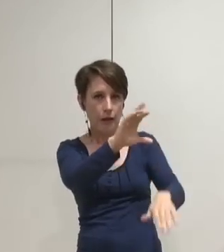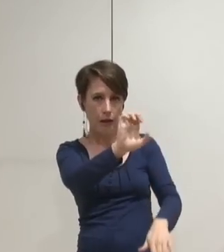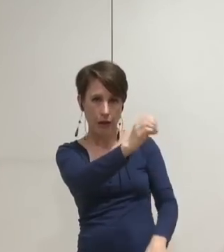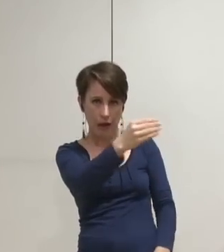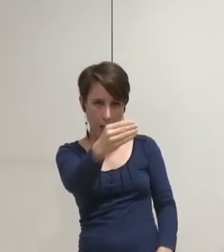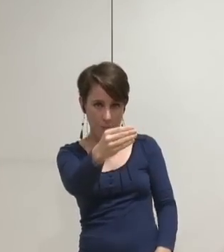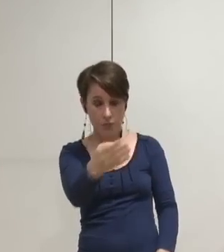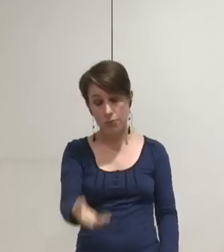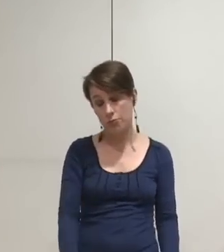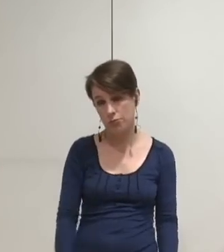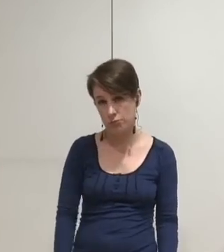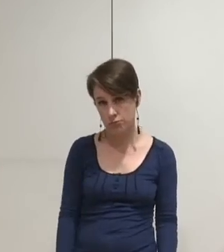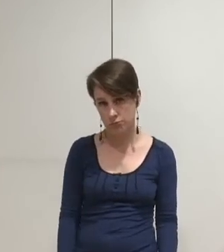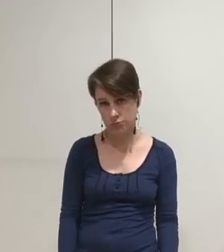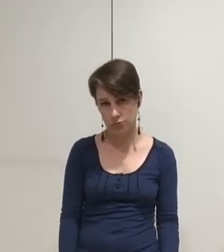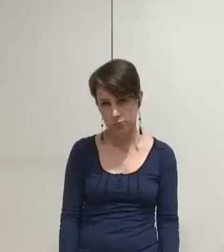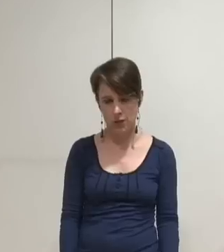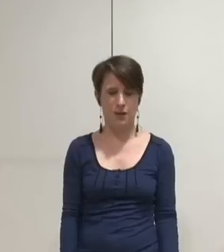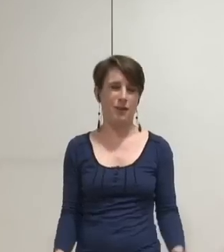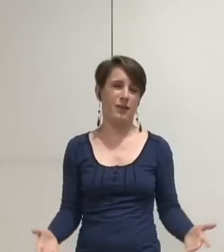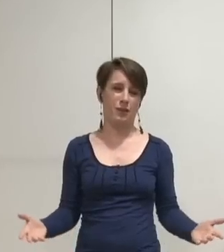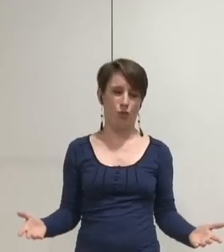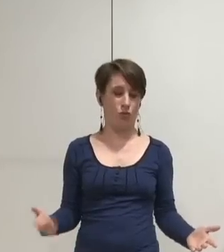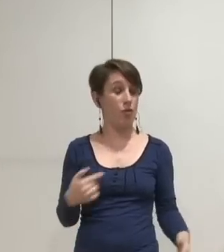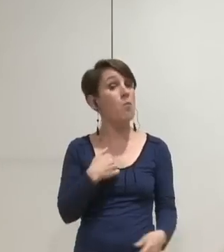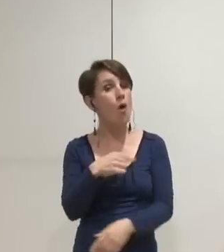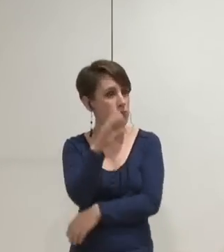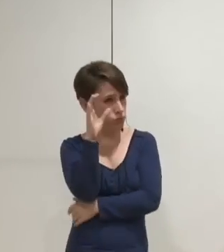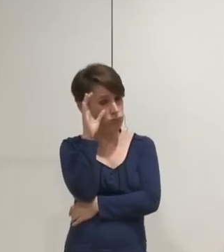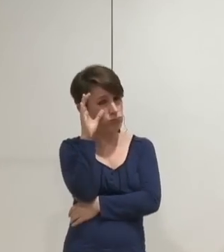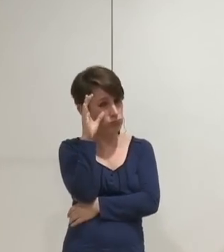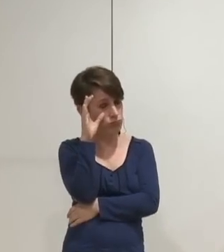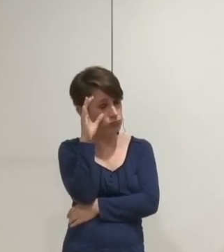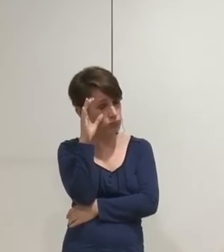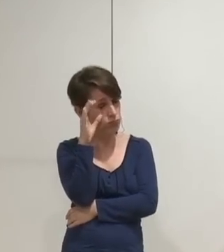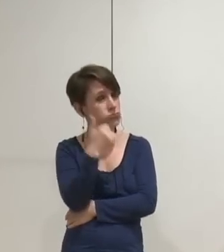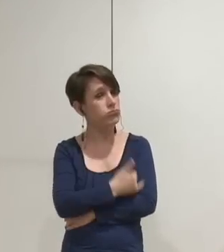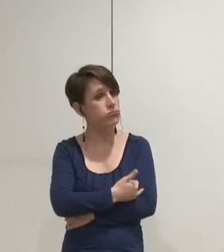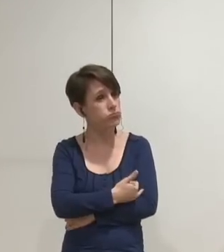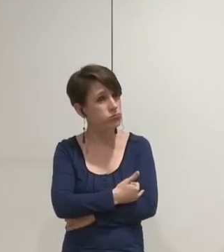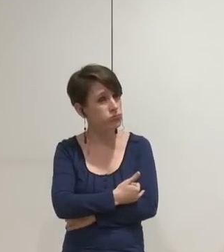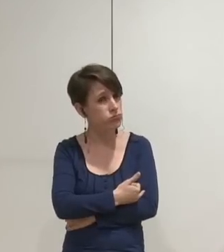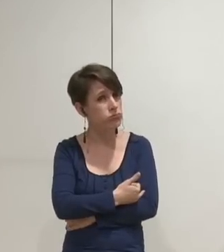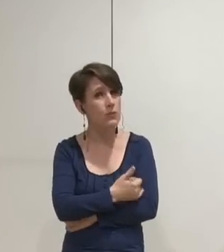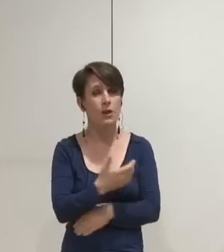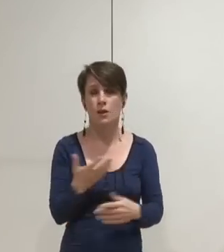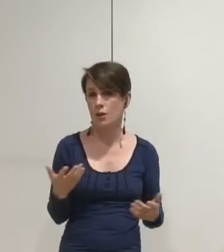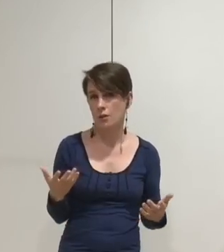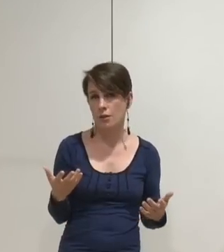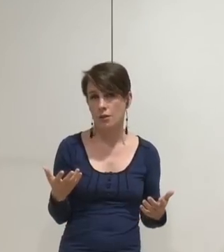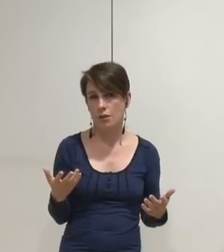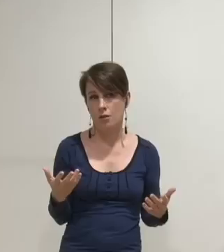ce marché si l'on vous suit à ce moment-là cela on dit